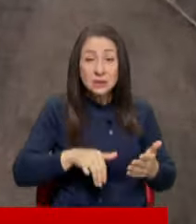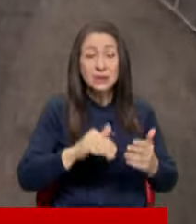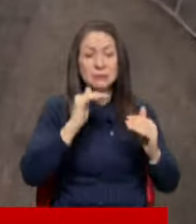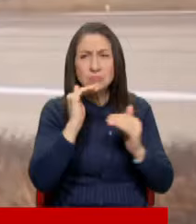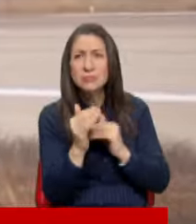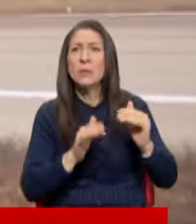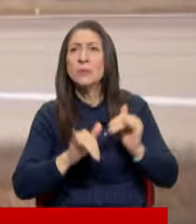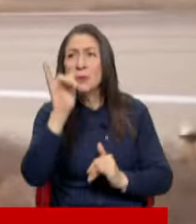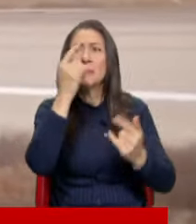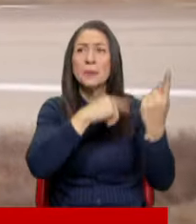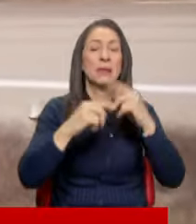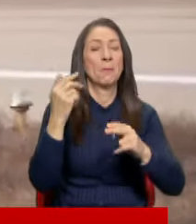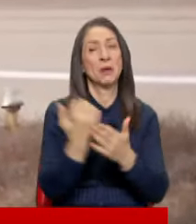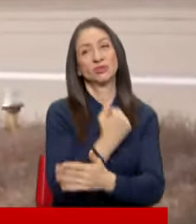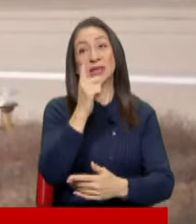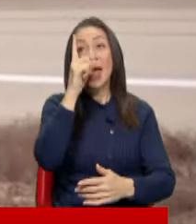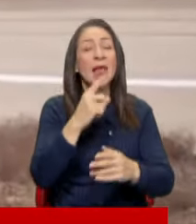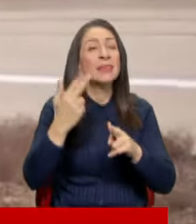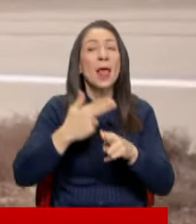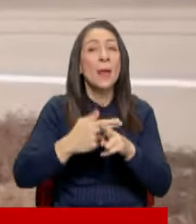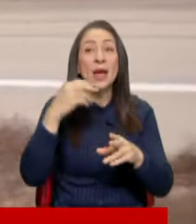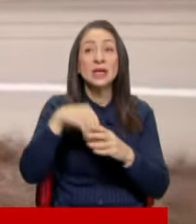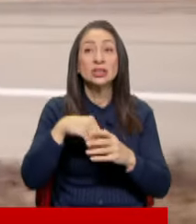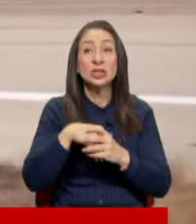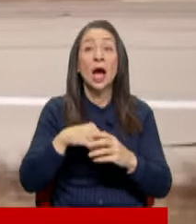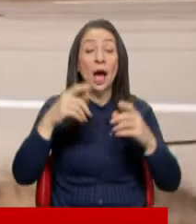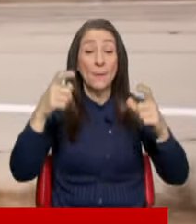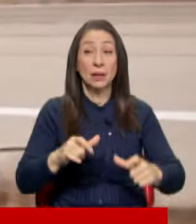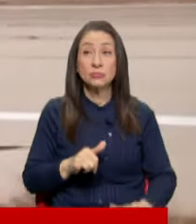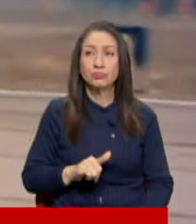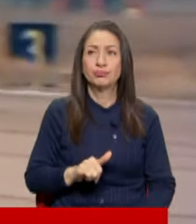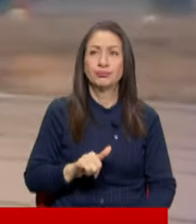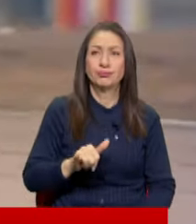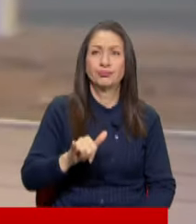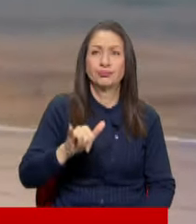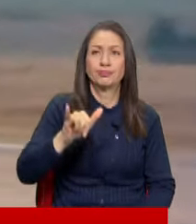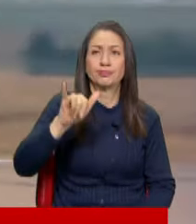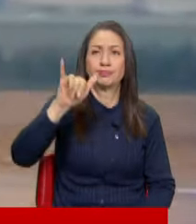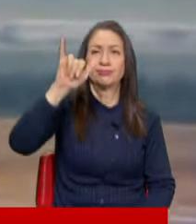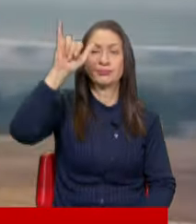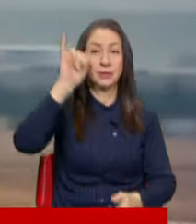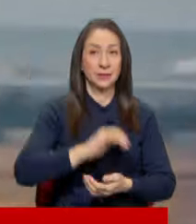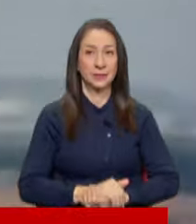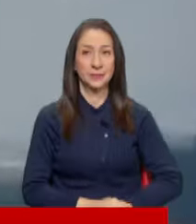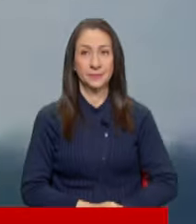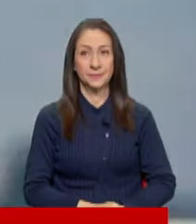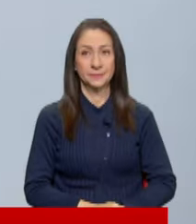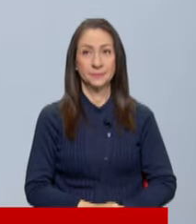testlerini başarıyla tamamladı ilk test uçuşu için Mürtet hava meydanında piste çıktı